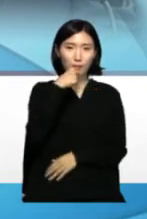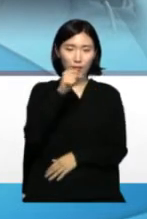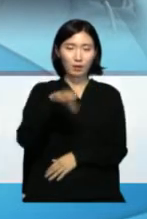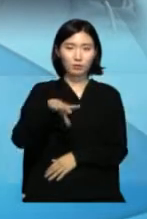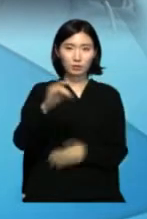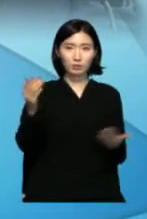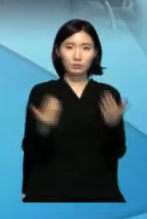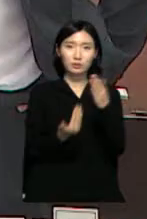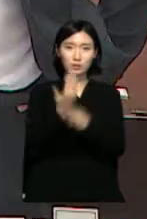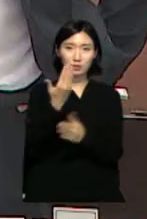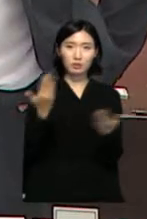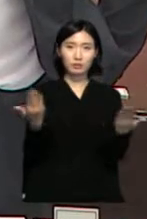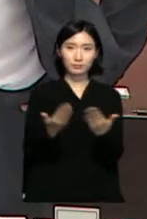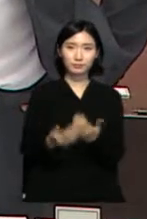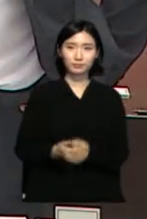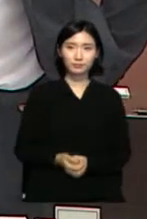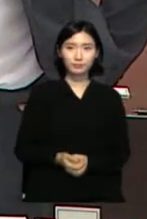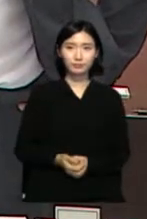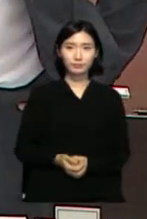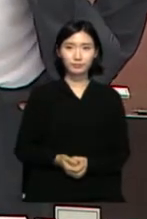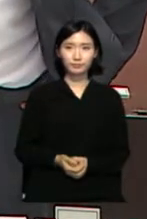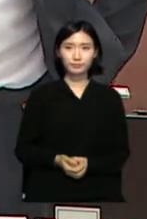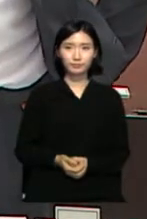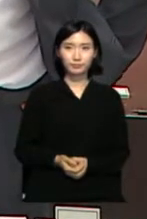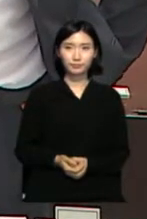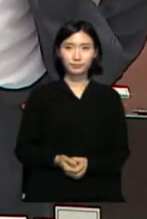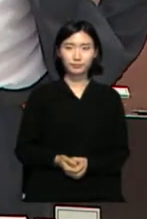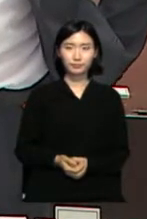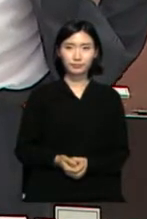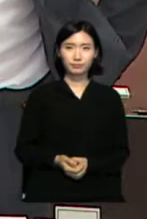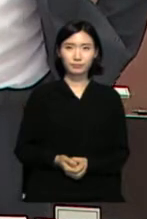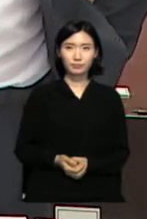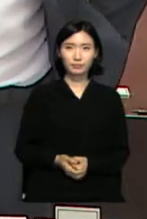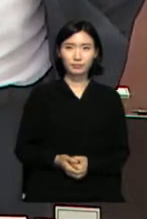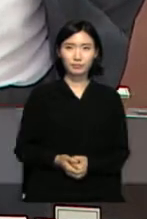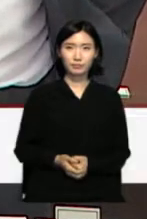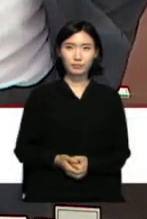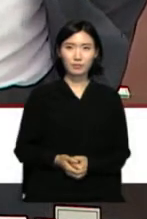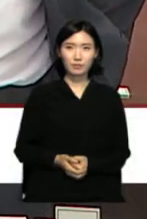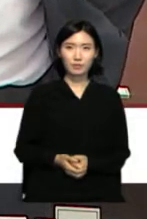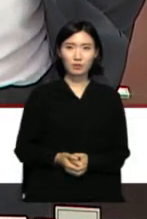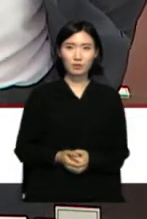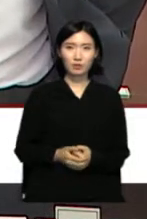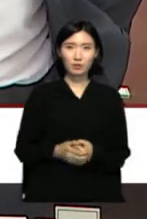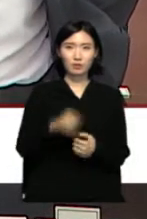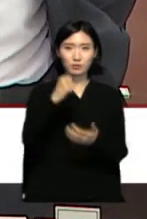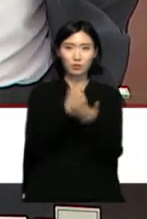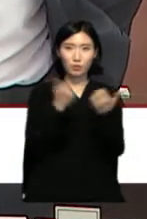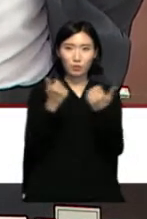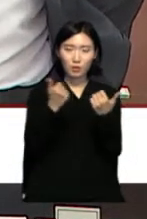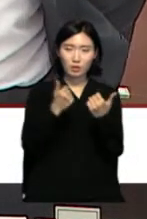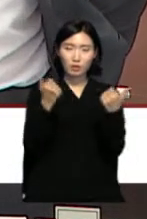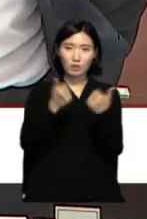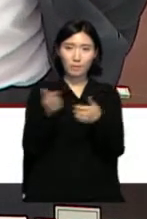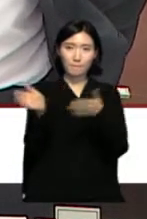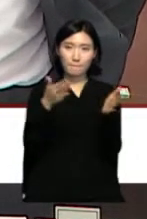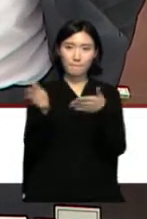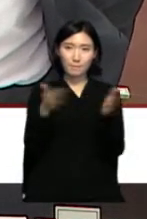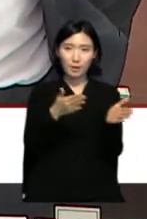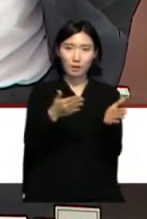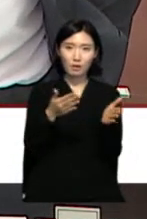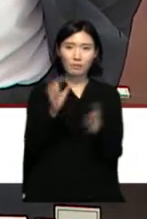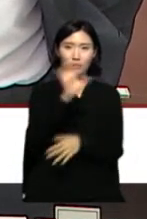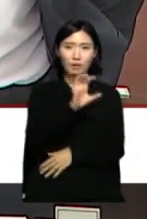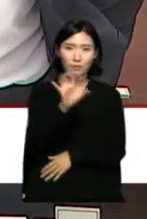송지연 기자입니다. 의석수에 의해서 회의를 정개하게 되면 회의가 넘어가고 또 넘어가고 또 넘어가고 그래요.